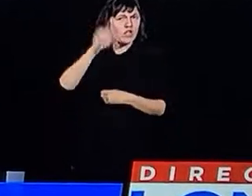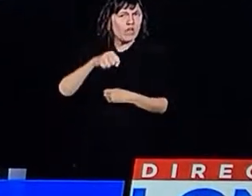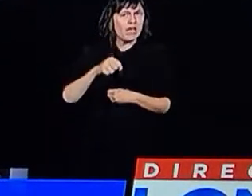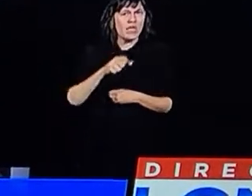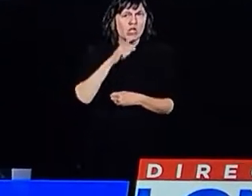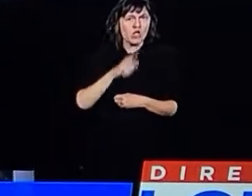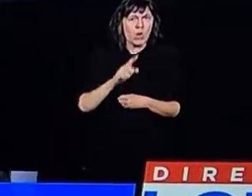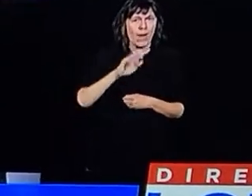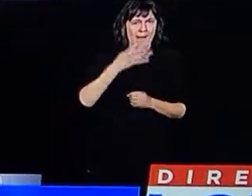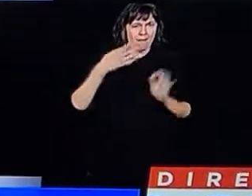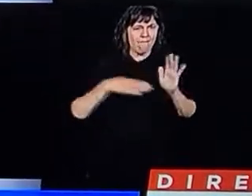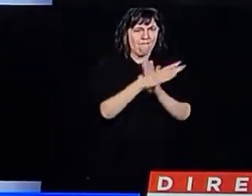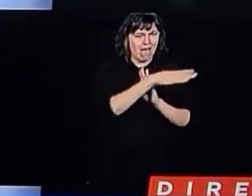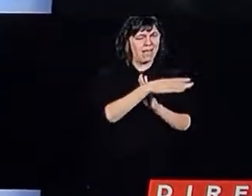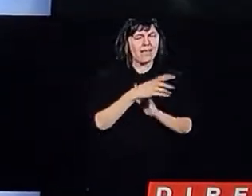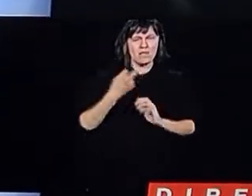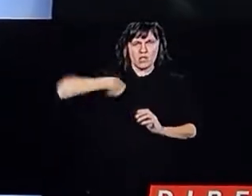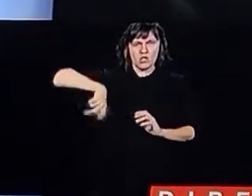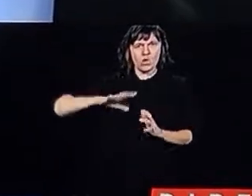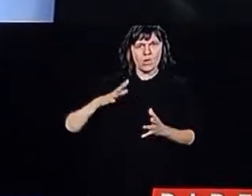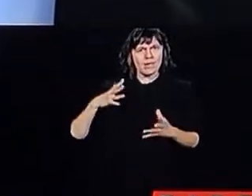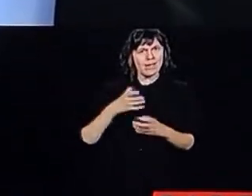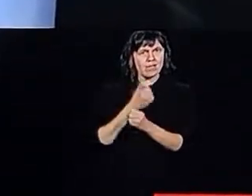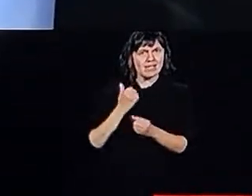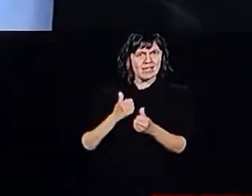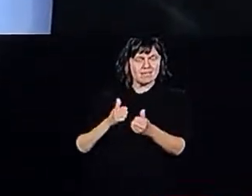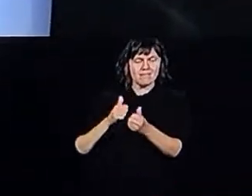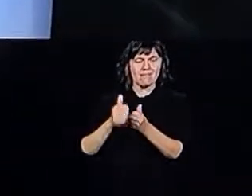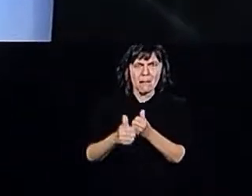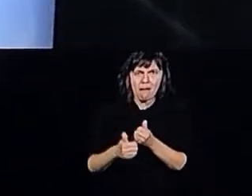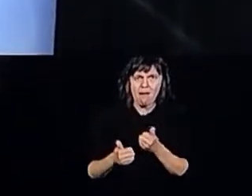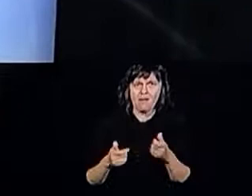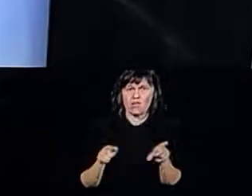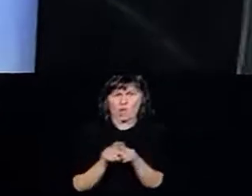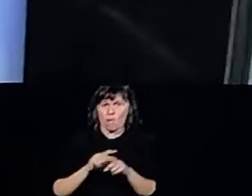autres, pour la deuxième et la troisième vague. Donc, je vous